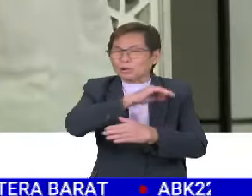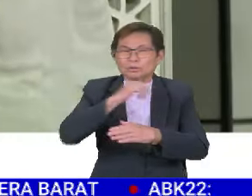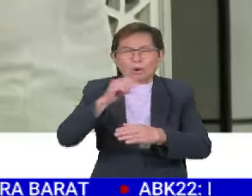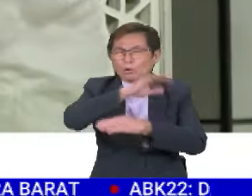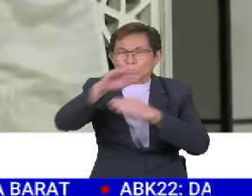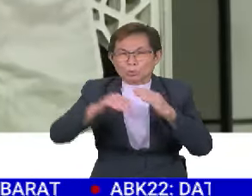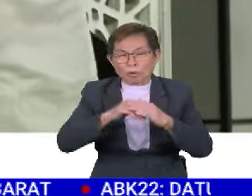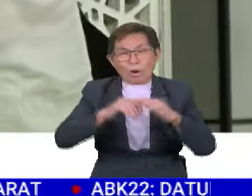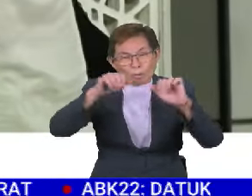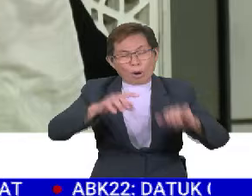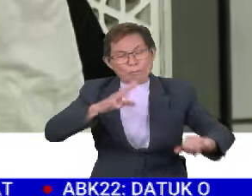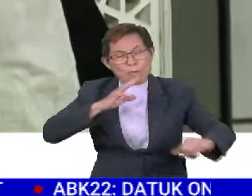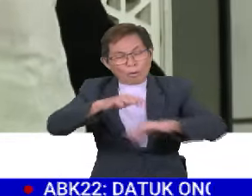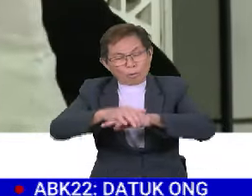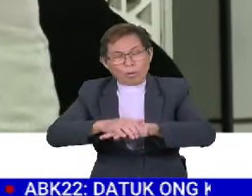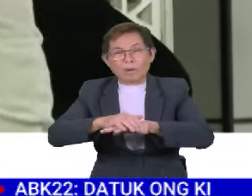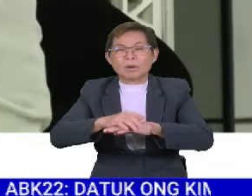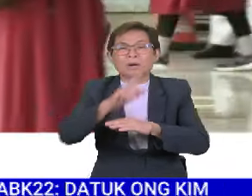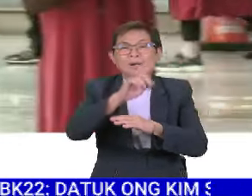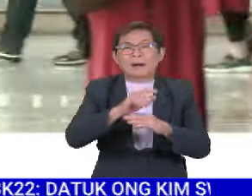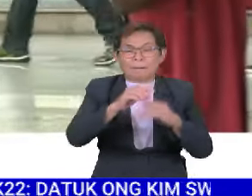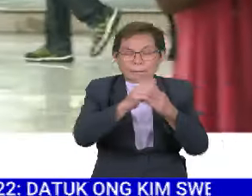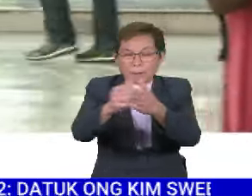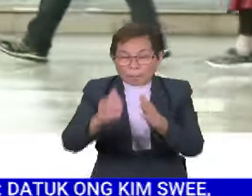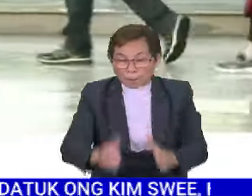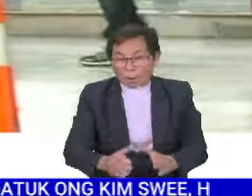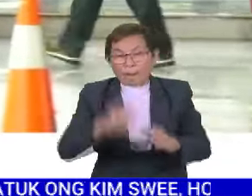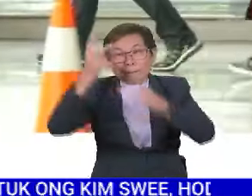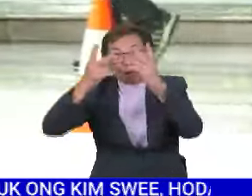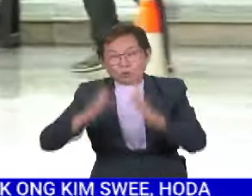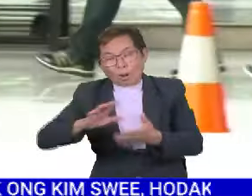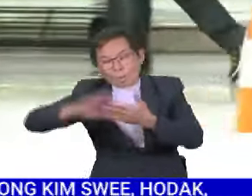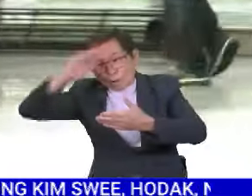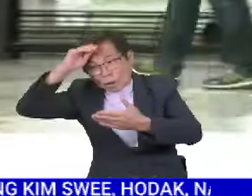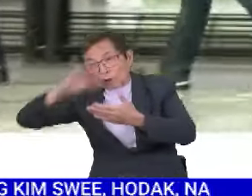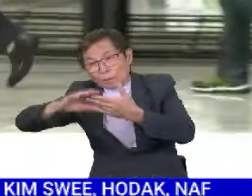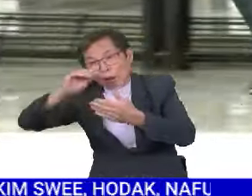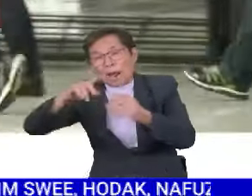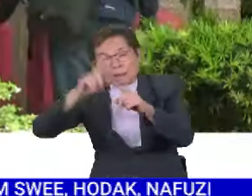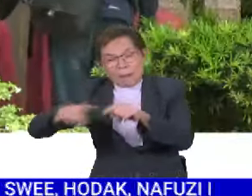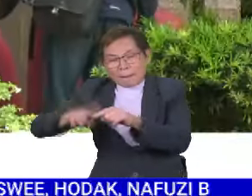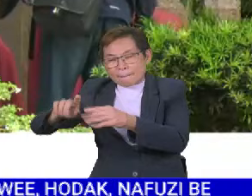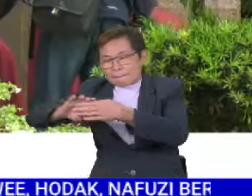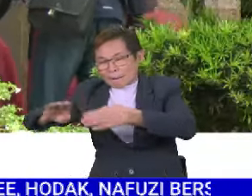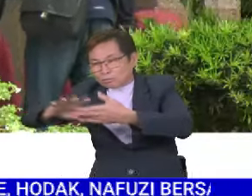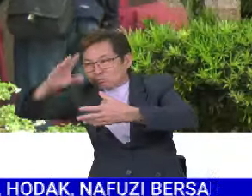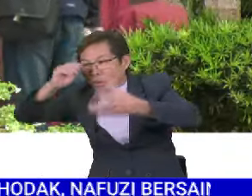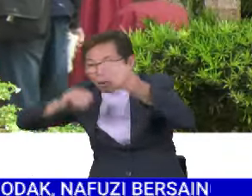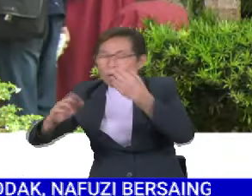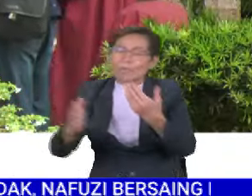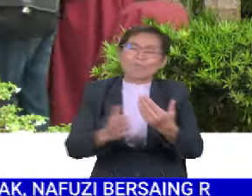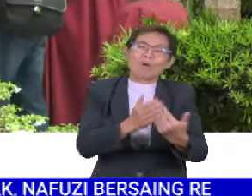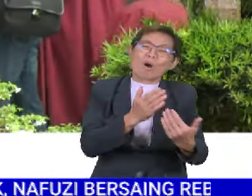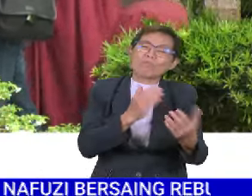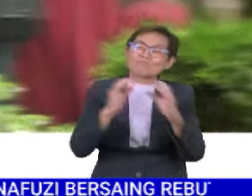Inggeris, justeru pemandu pelancong perlu mempelajari lebih daripada satu bahasa bagi